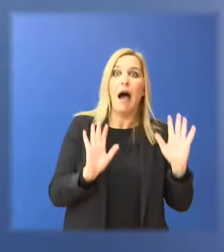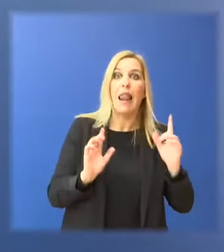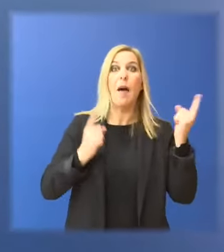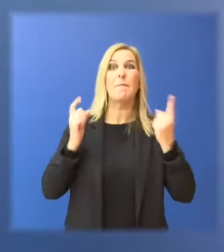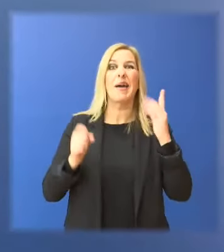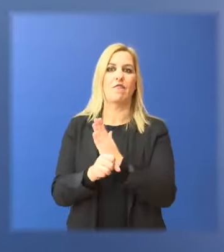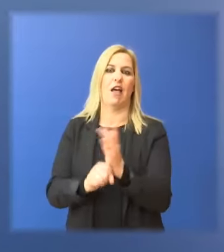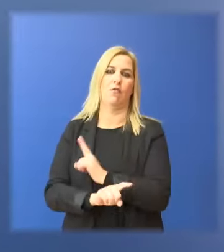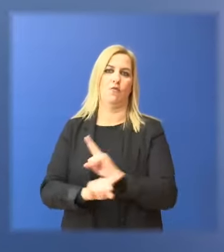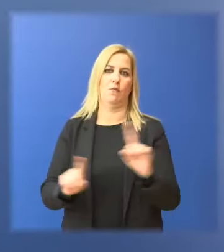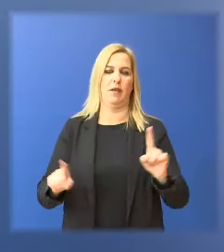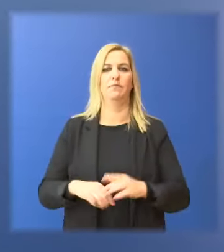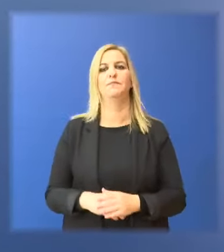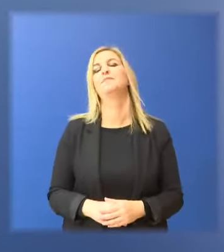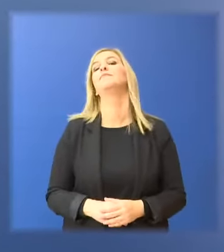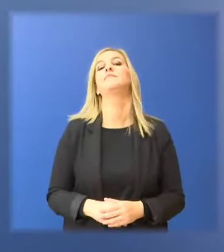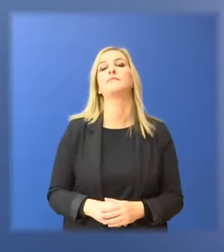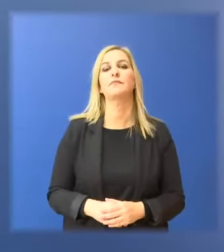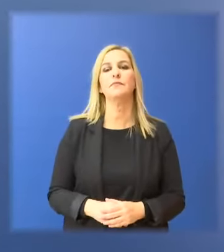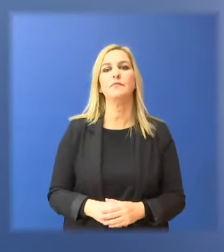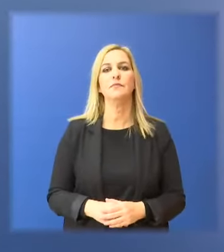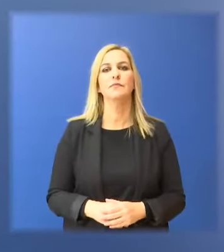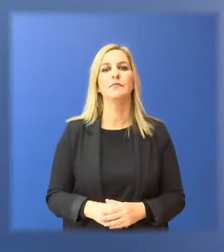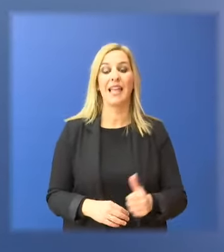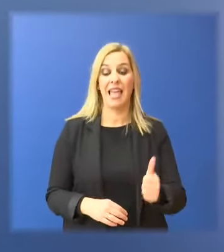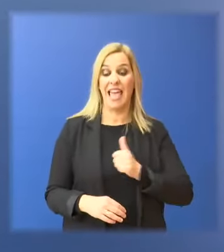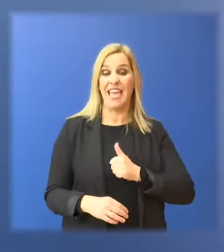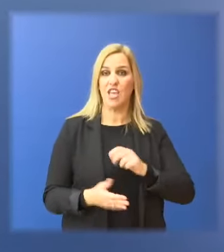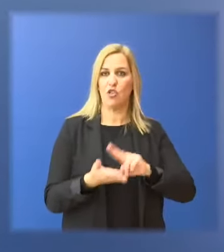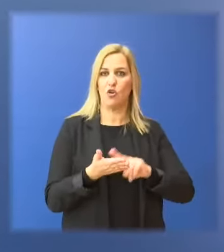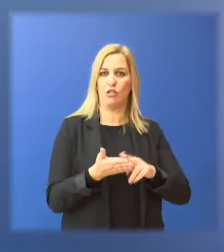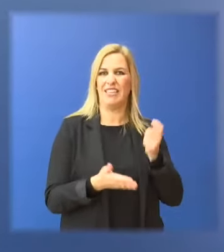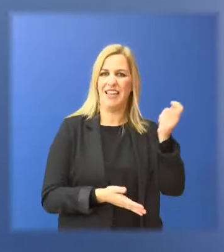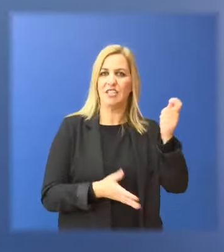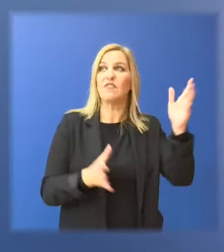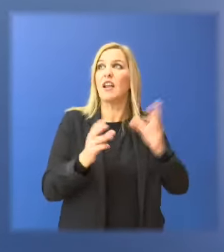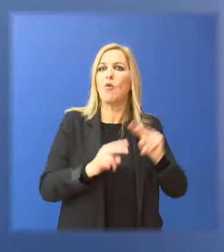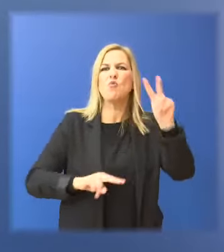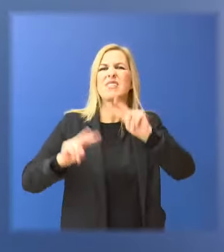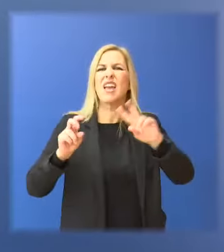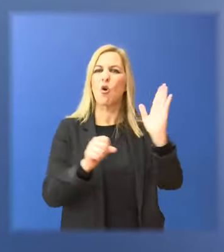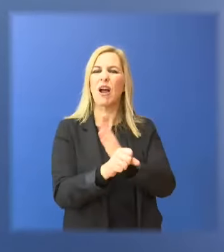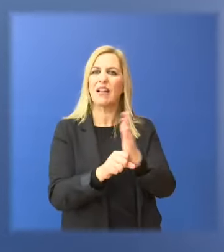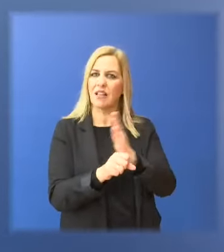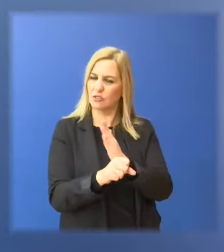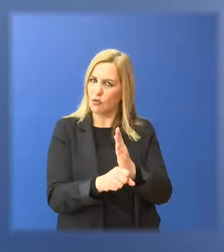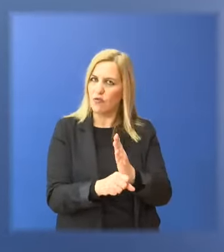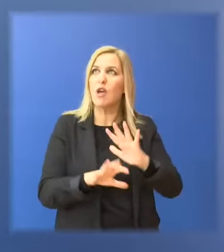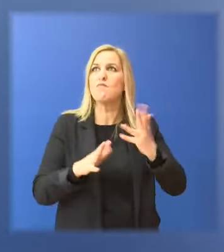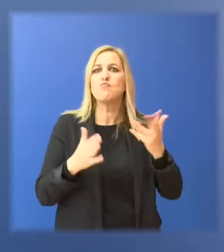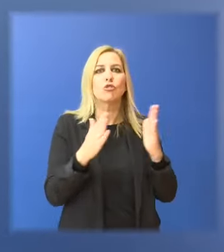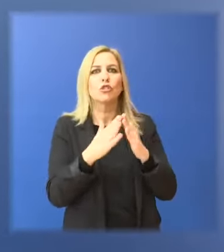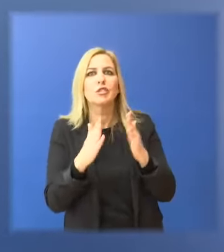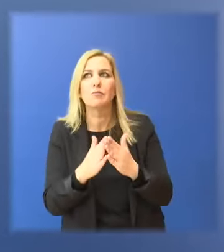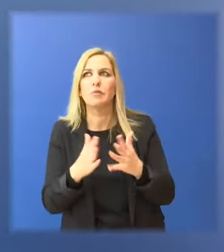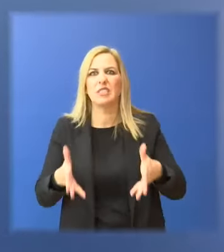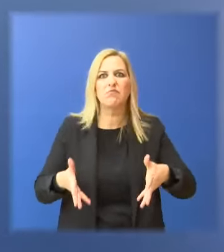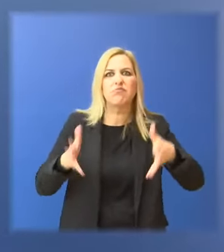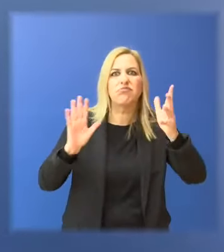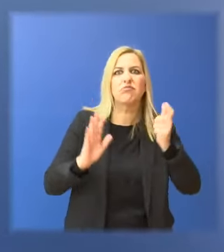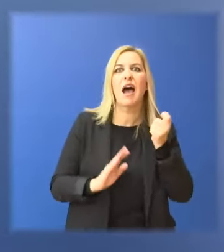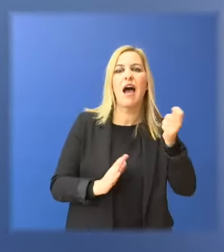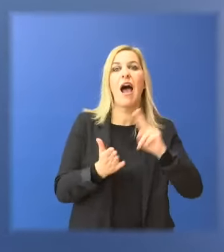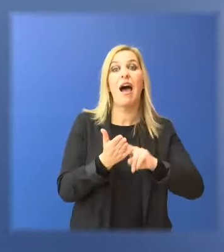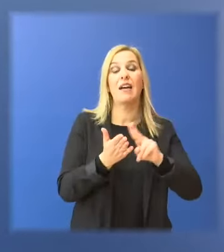σειρά διατάξεων για την επέκταση και αξιοποίηση της ιδιωτικής ασφάλισης έναντι των φυσικών καταστροφών παρουσιάστηκε στο Υπουργικό Συμβούλιο. Οι ρυθμίσεις αυτές